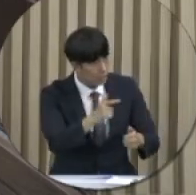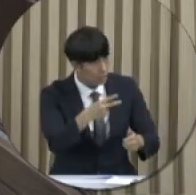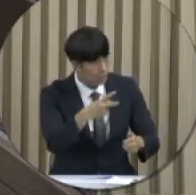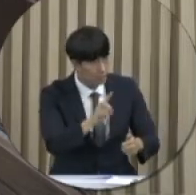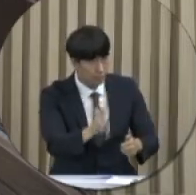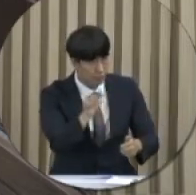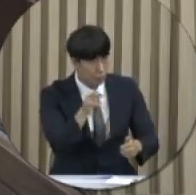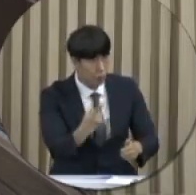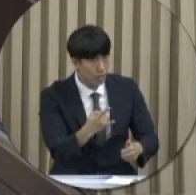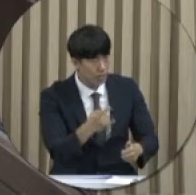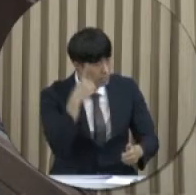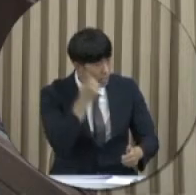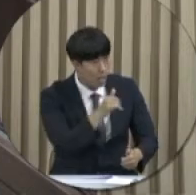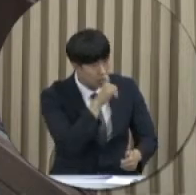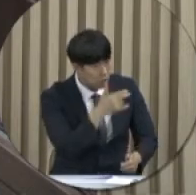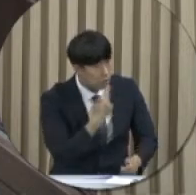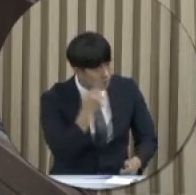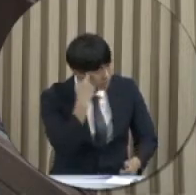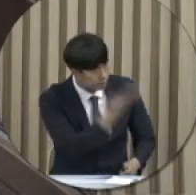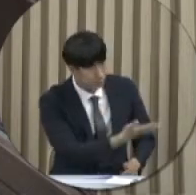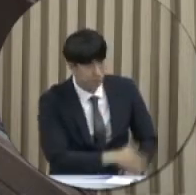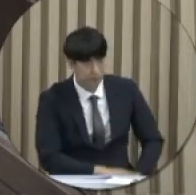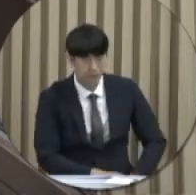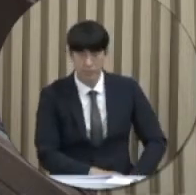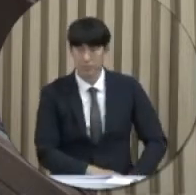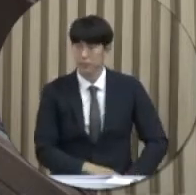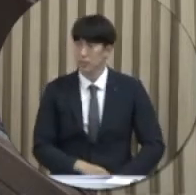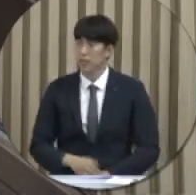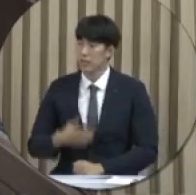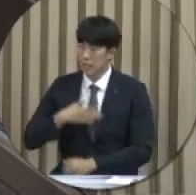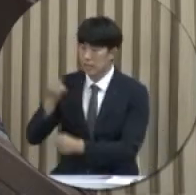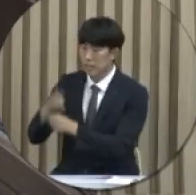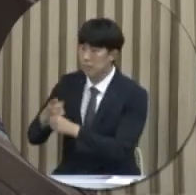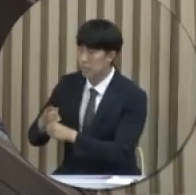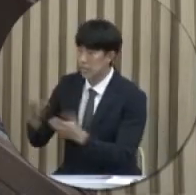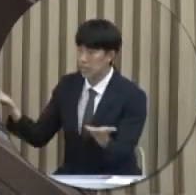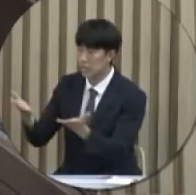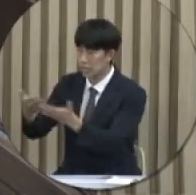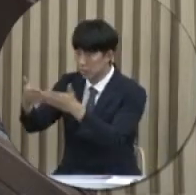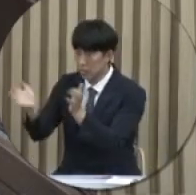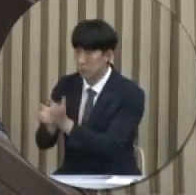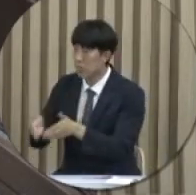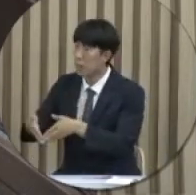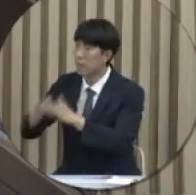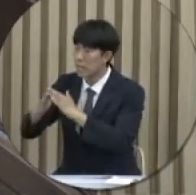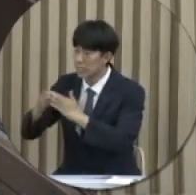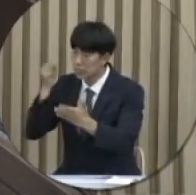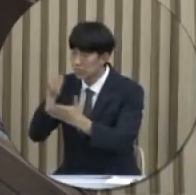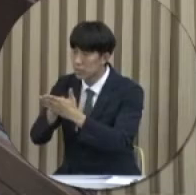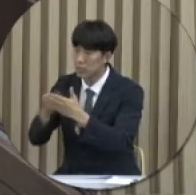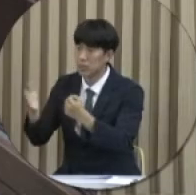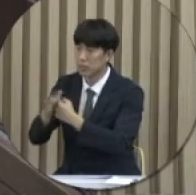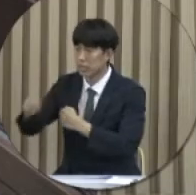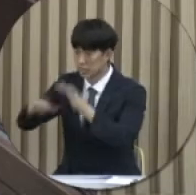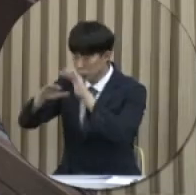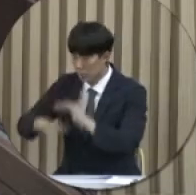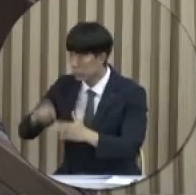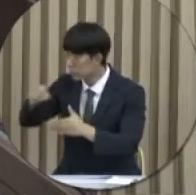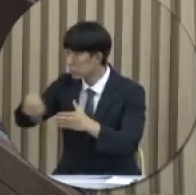좀 있으신지 한번 답변을 좀 부탁드리도록 하겠습니다. 저는 이미 TF를 만든다고 했기 때문에 그